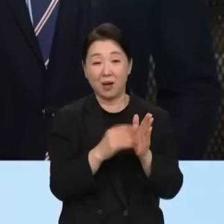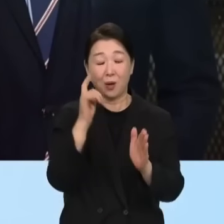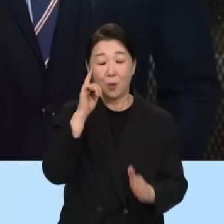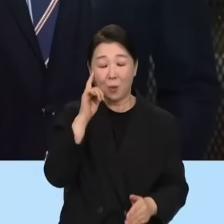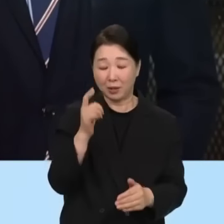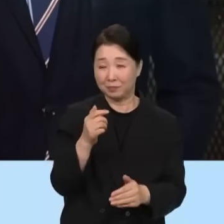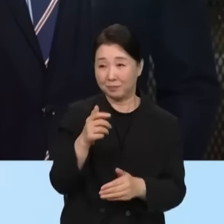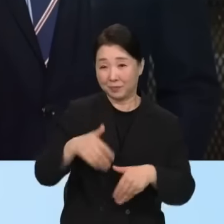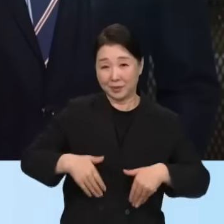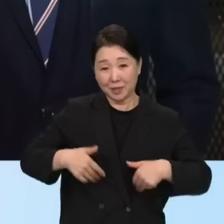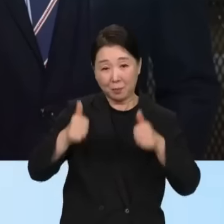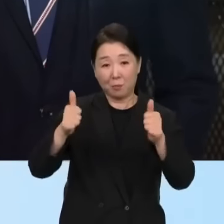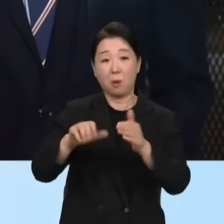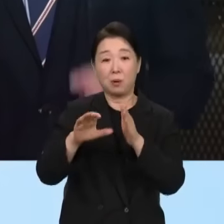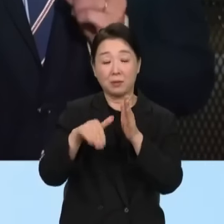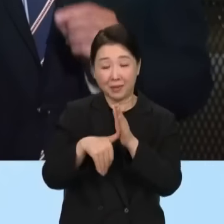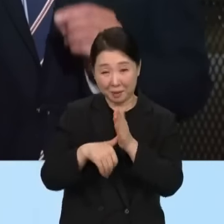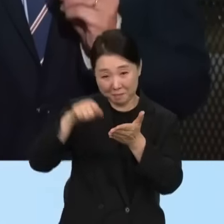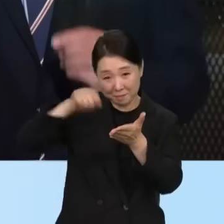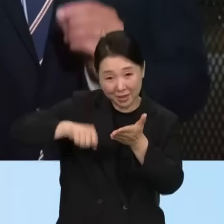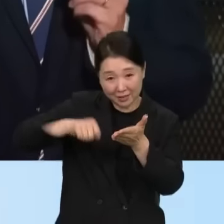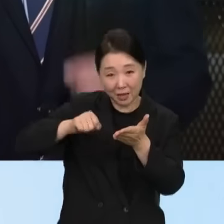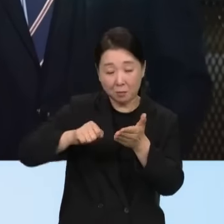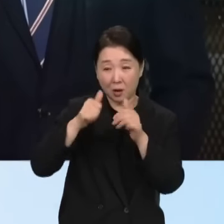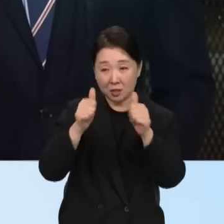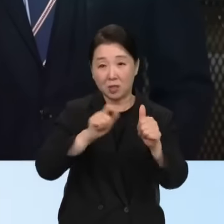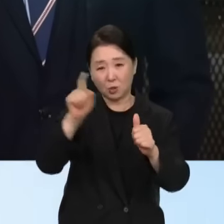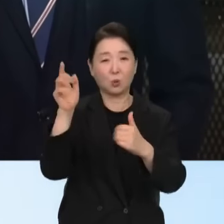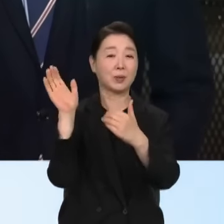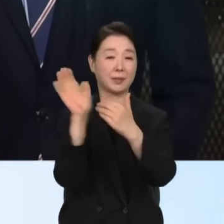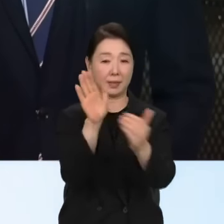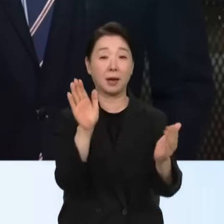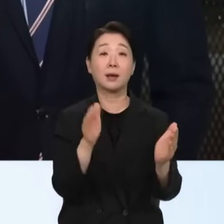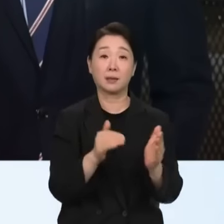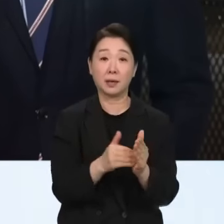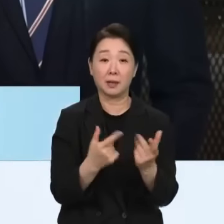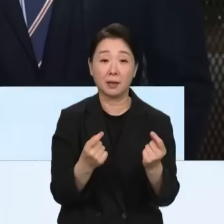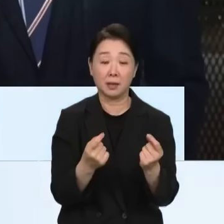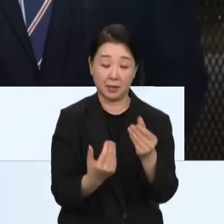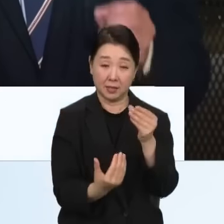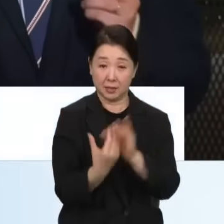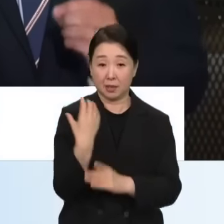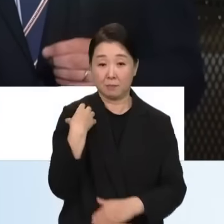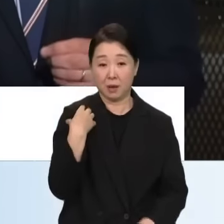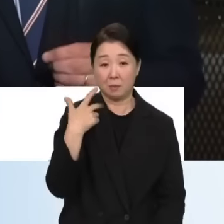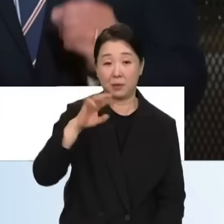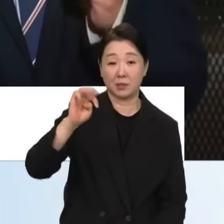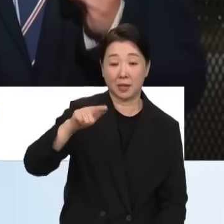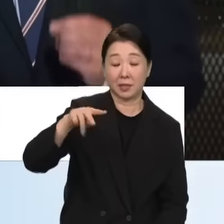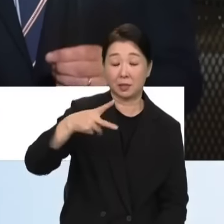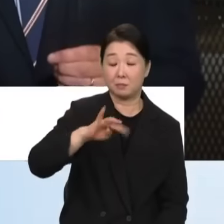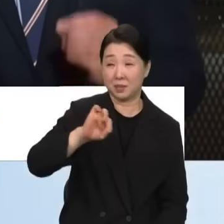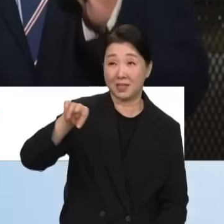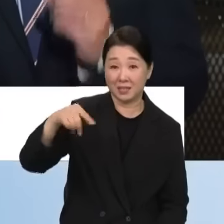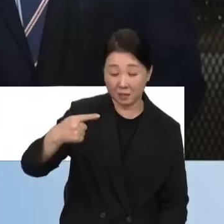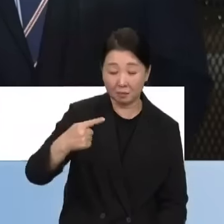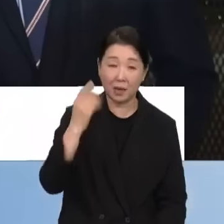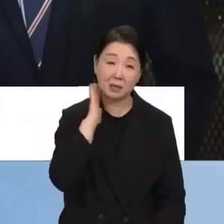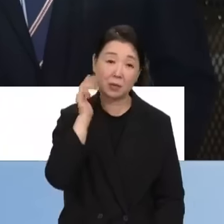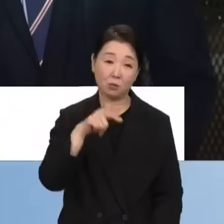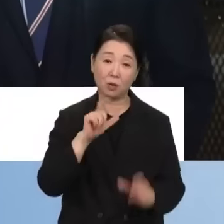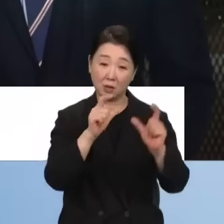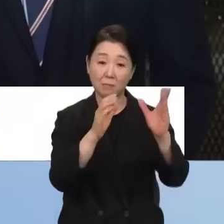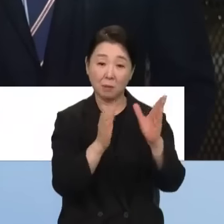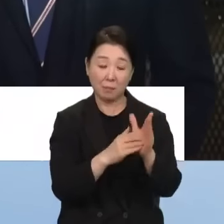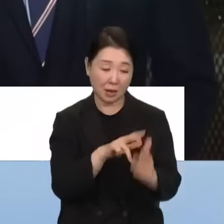법원의 에일린 캐넌 연방 판사가 이 소송을 기각했습니다. 사건을 맡은 잭 스미스 특검이 대통령 임명이나 상원